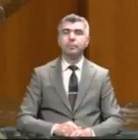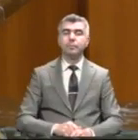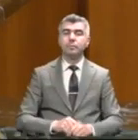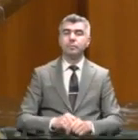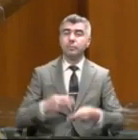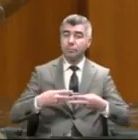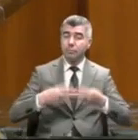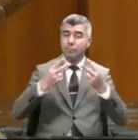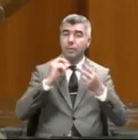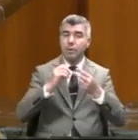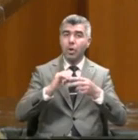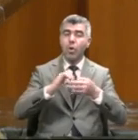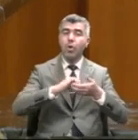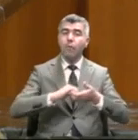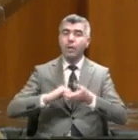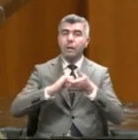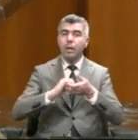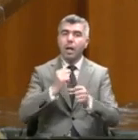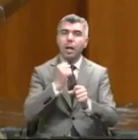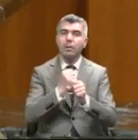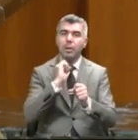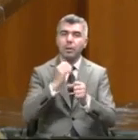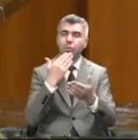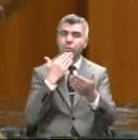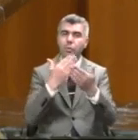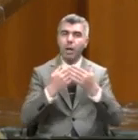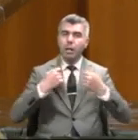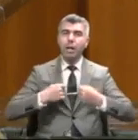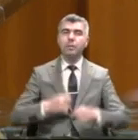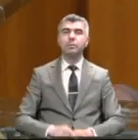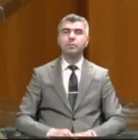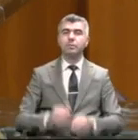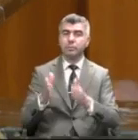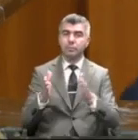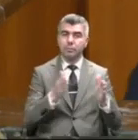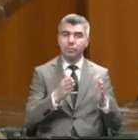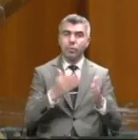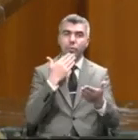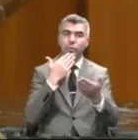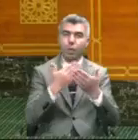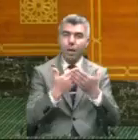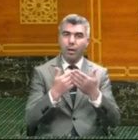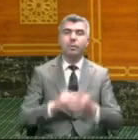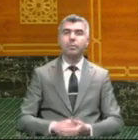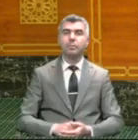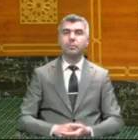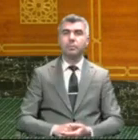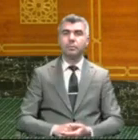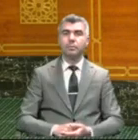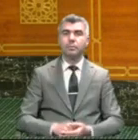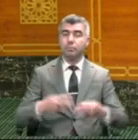تقدمت به مجموعه الكونفدراليه الديمقراطيه للشغل شكرا سيد الرئيس شكرا لكم السيد امين اذن